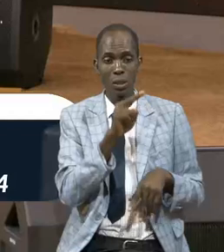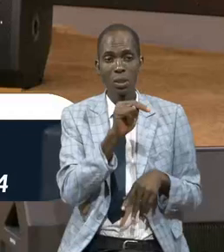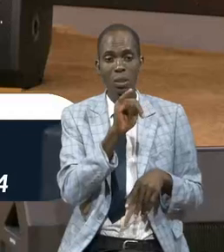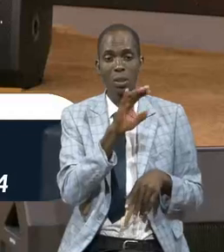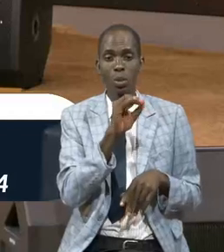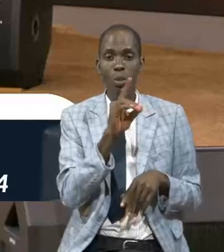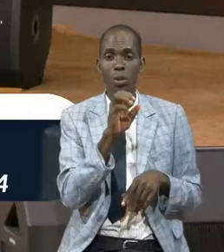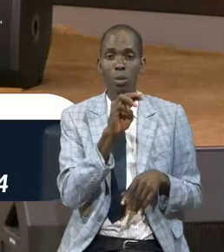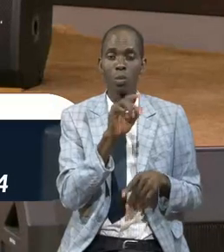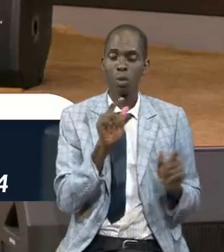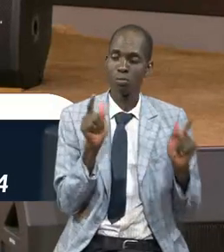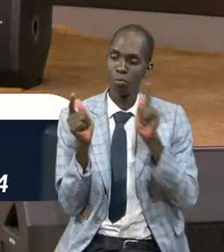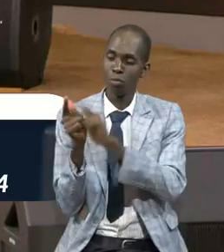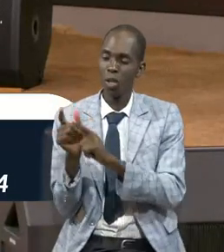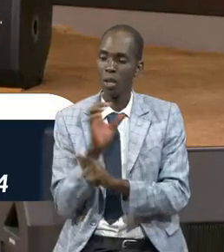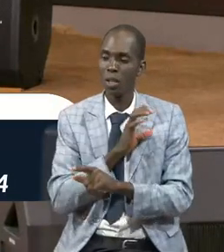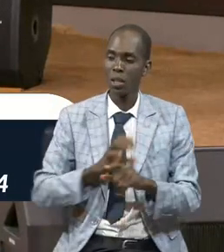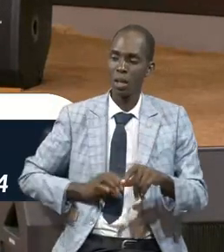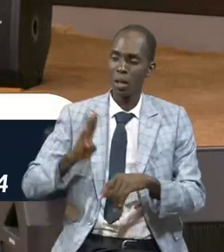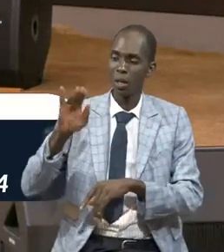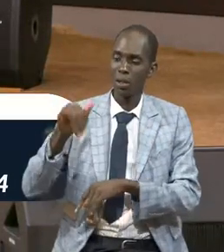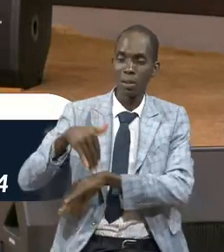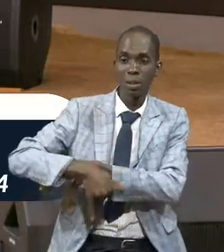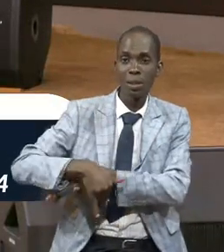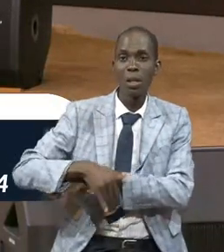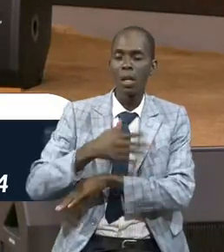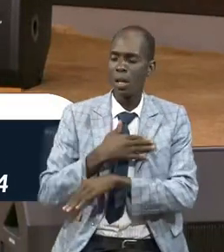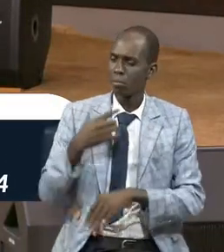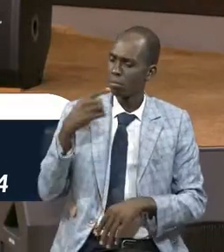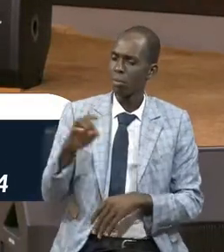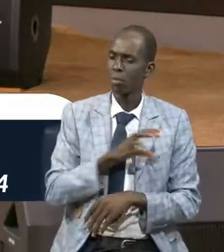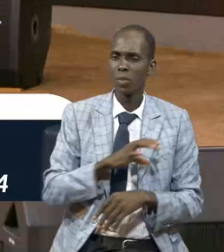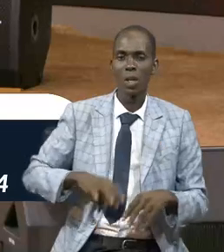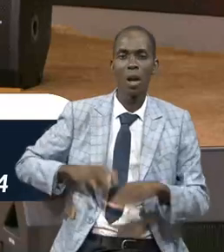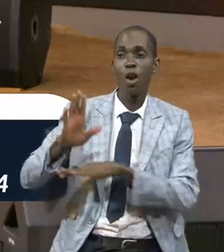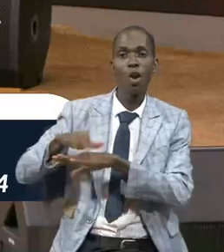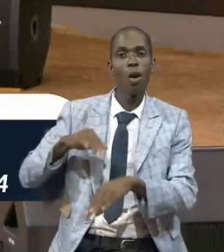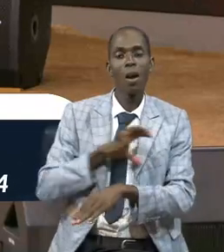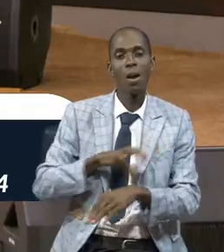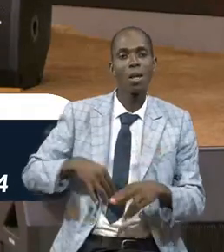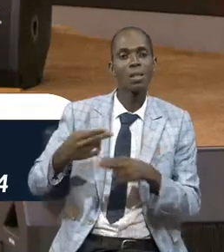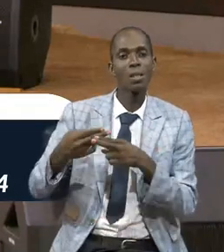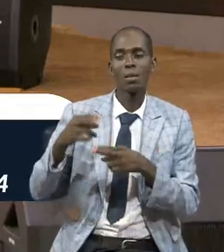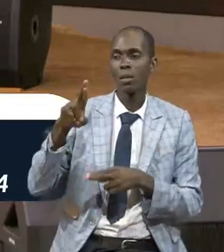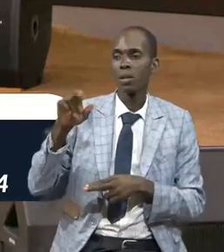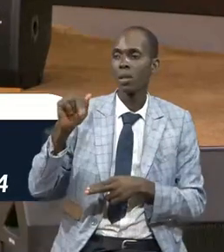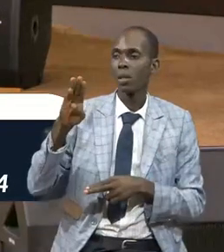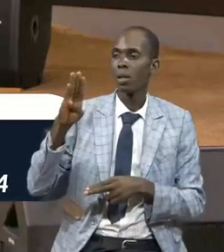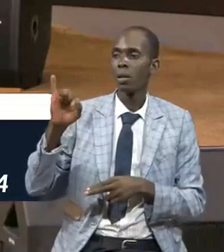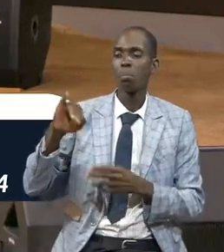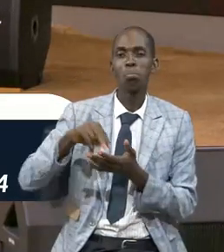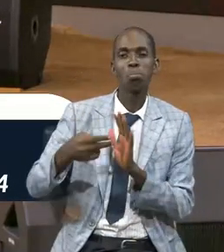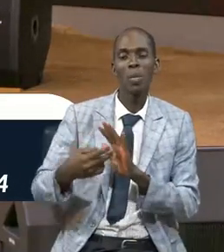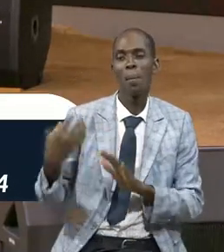lui auprès de Jésus de nuit et lui dit, « Rabbi, maître, nous savons